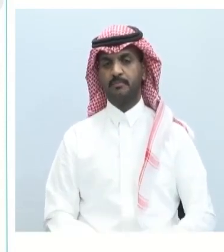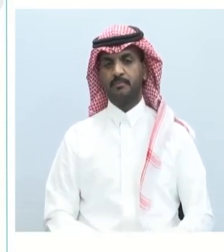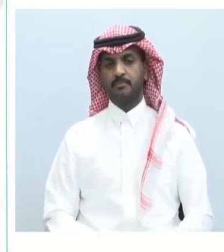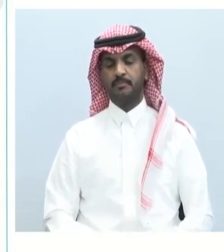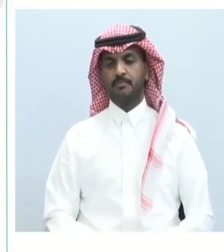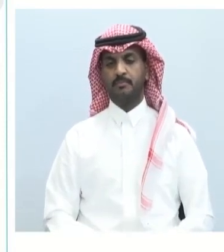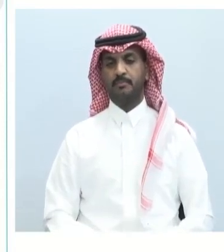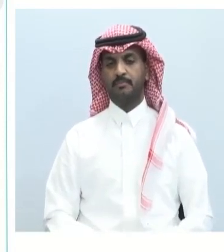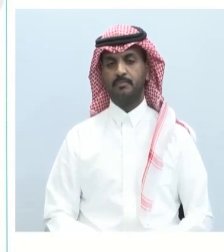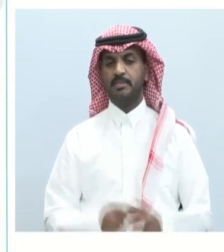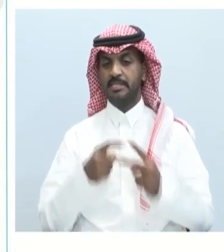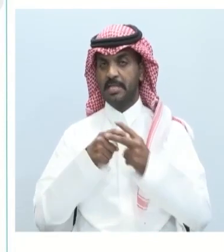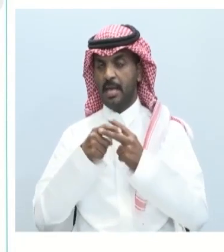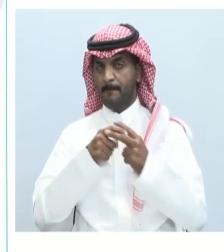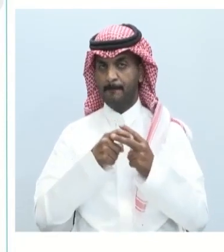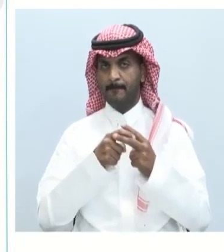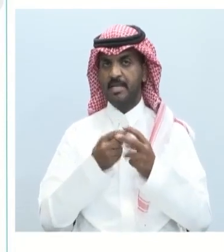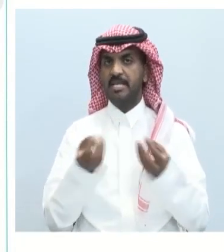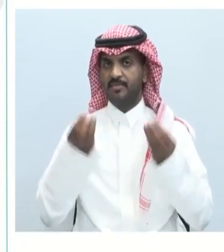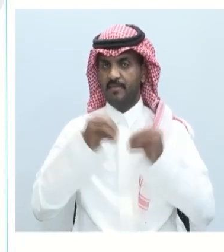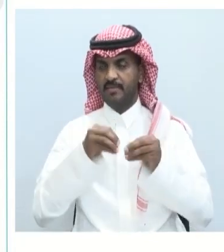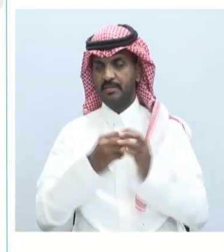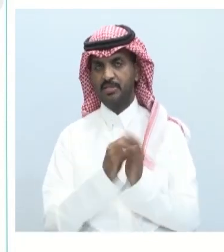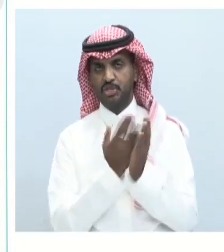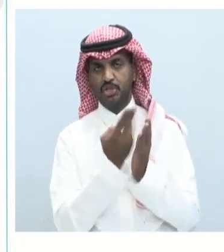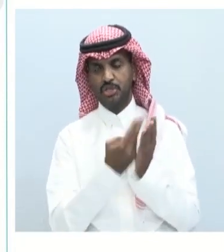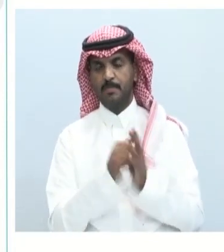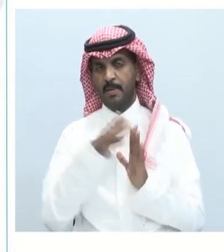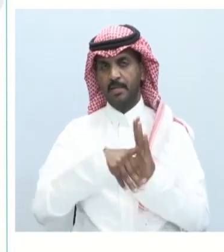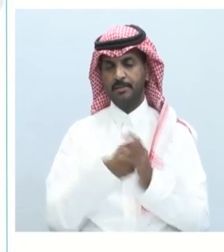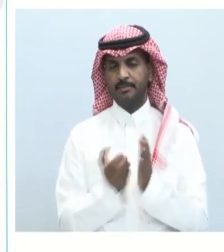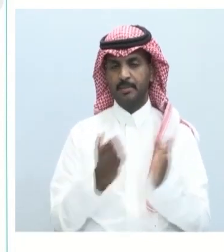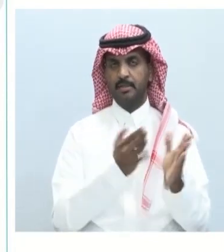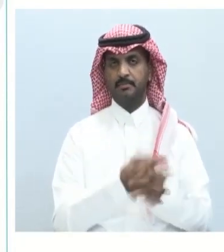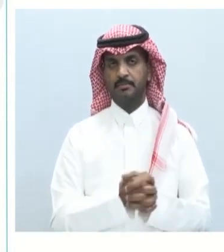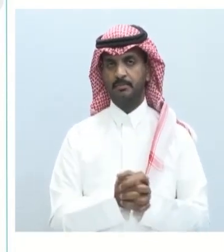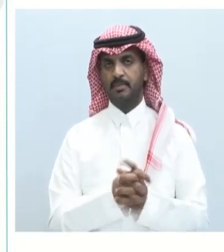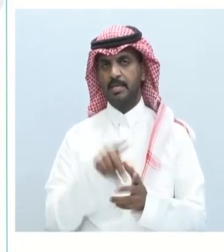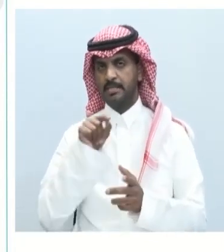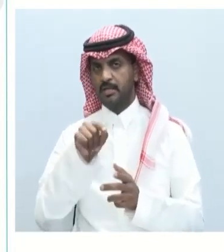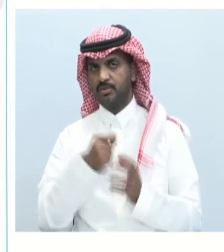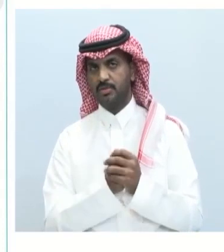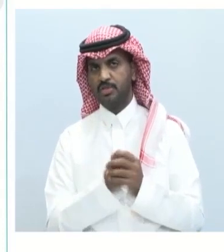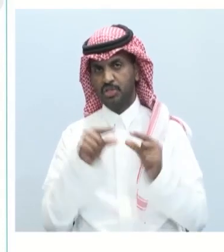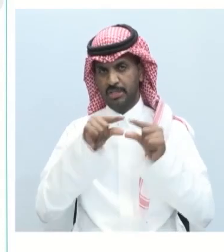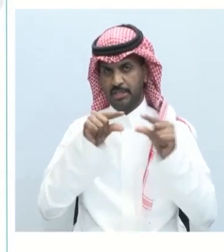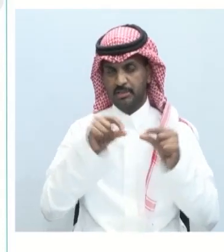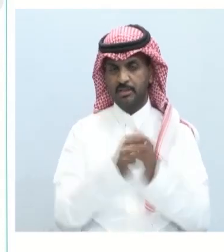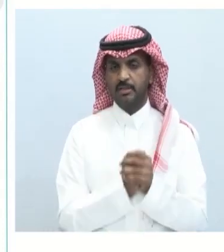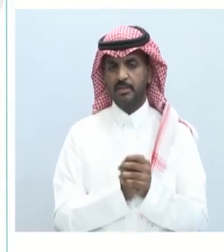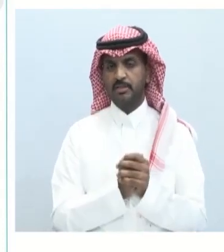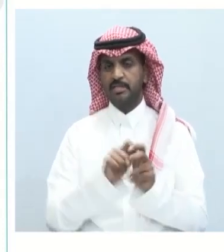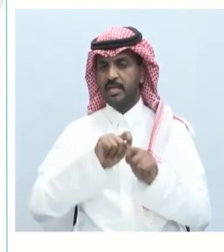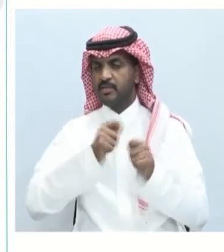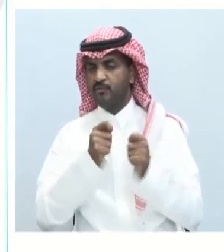زر السهم لاضافه سجل البيانات التالي من خلال ازرار شريط التصفح